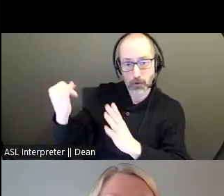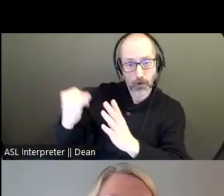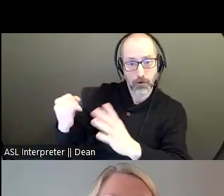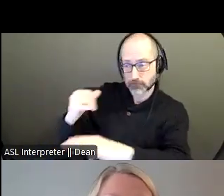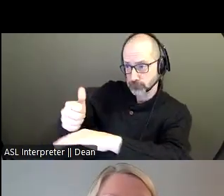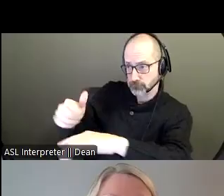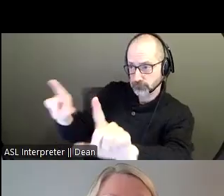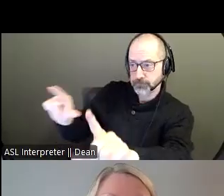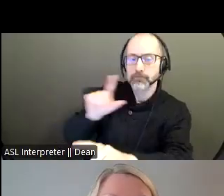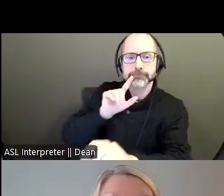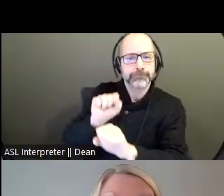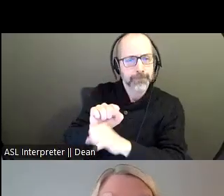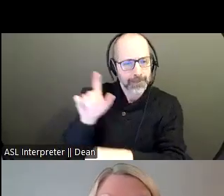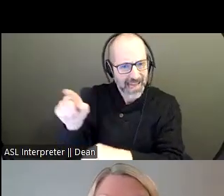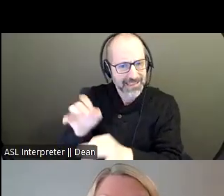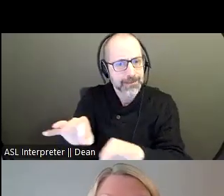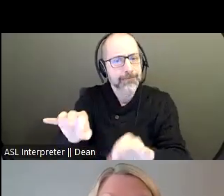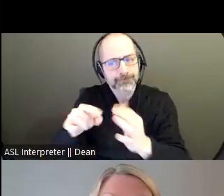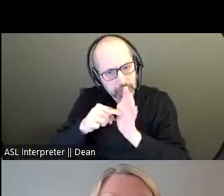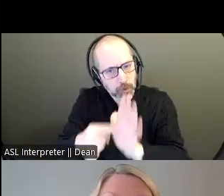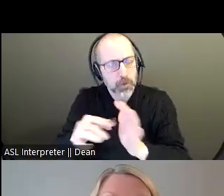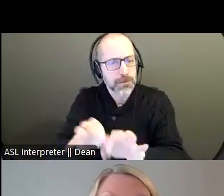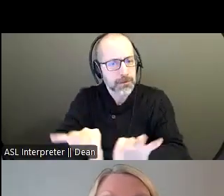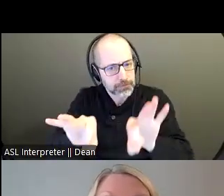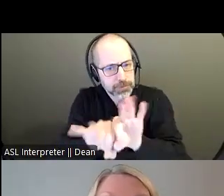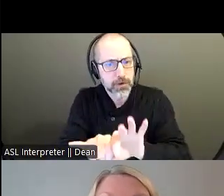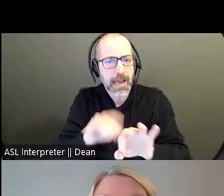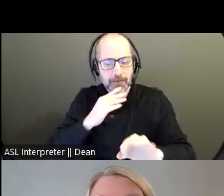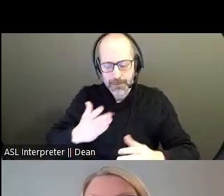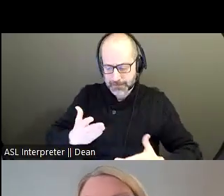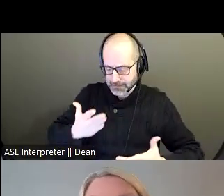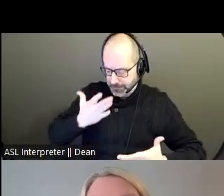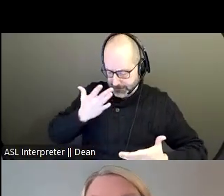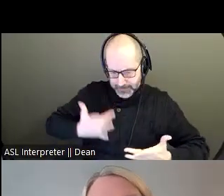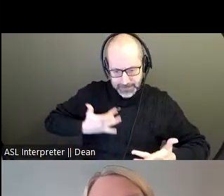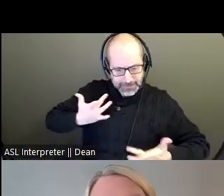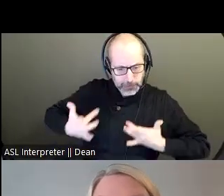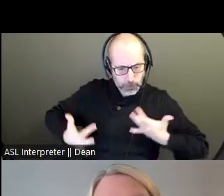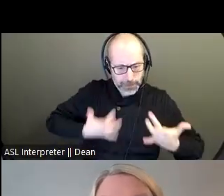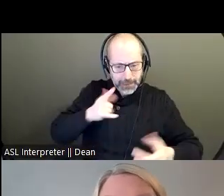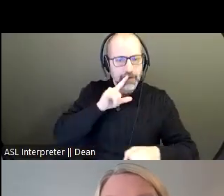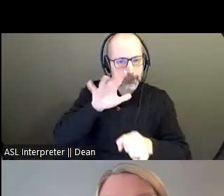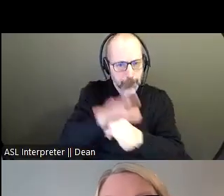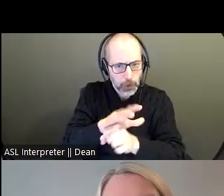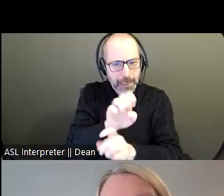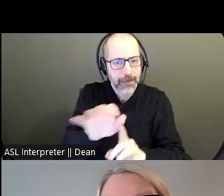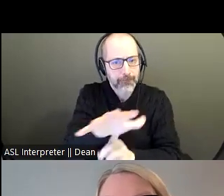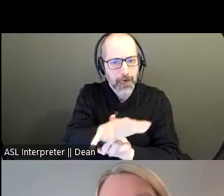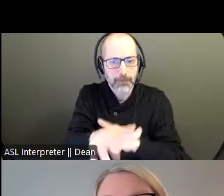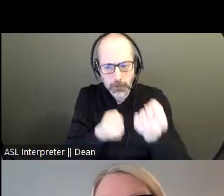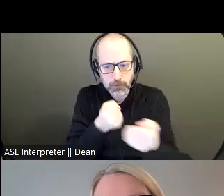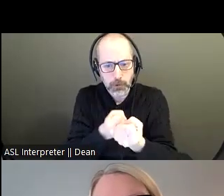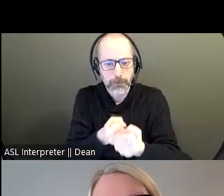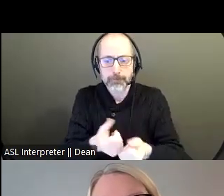schéma en arc-en-ciel et il s'agissait donc d'offrir un environnement sensoriel affirmatif pour